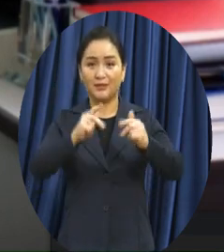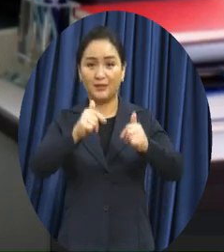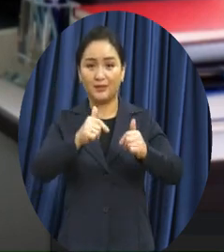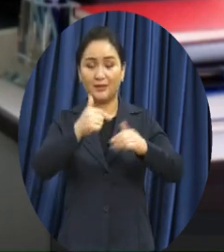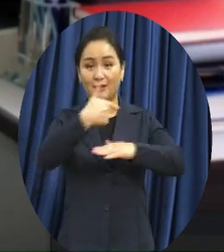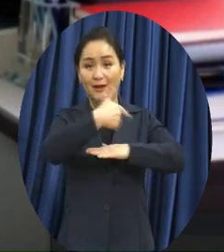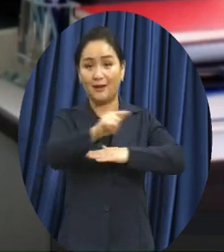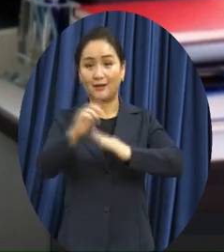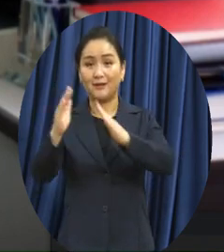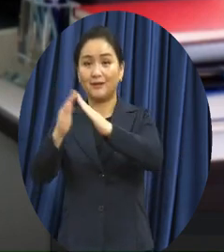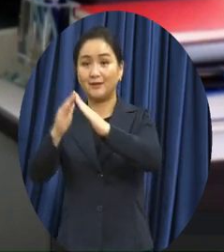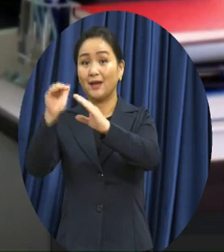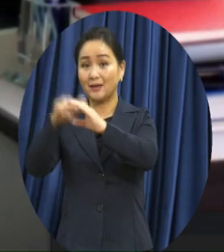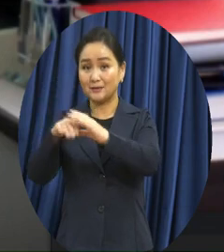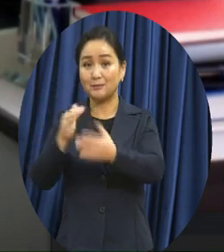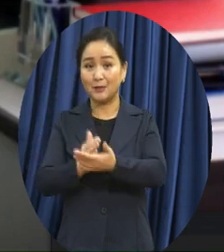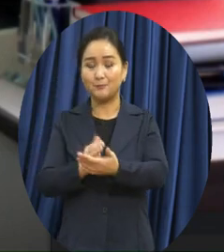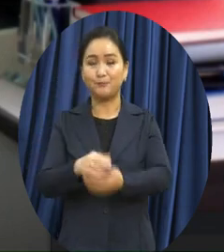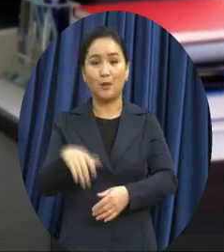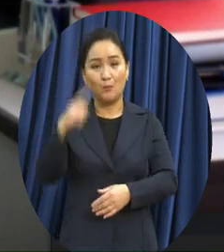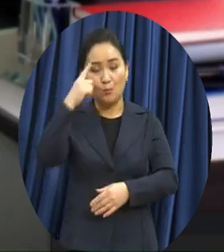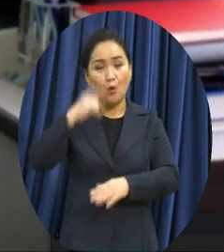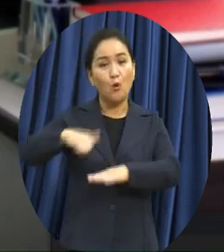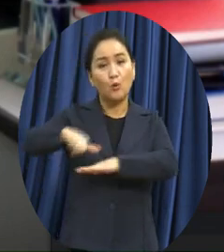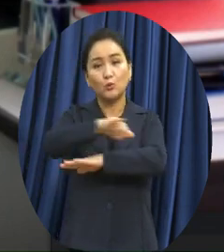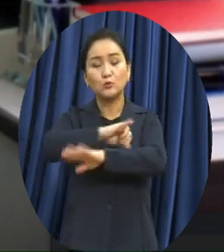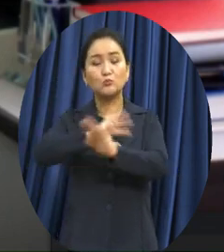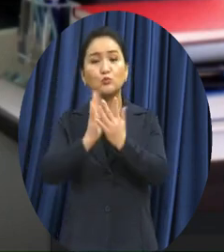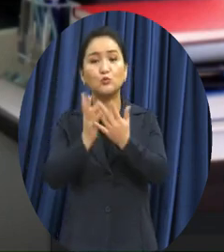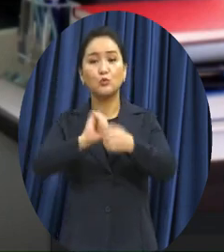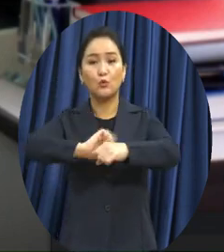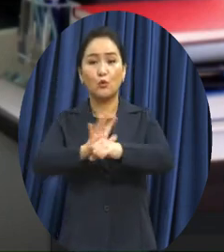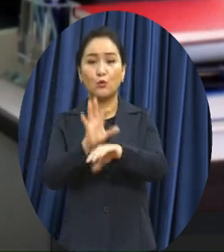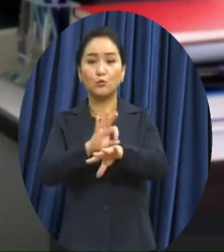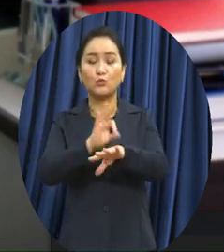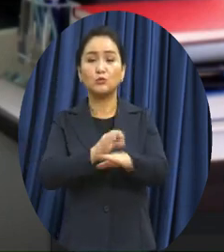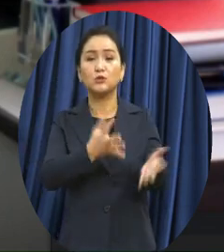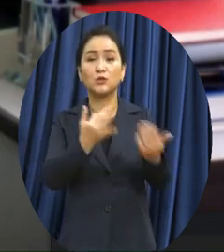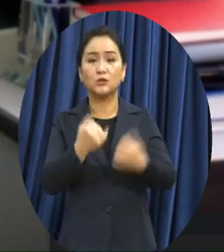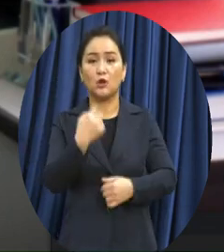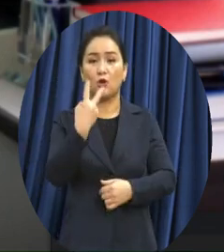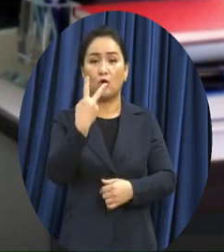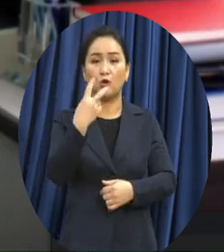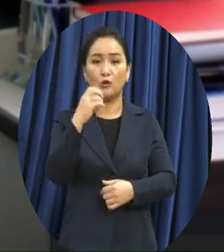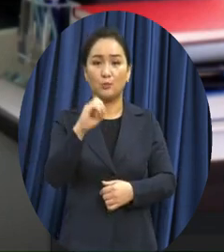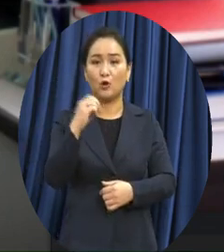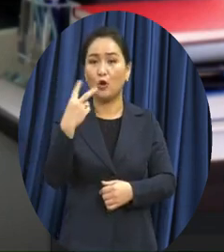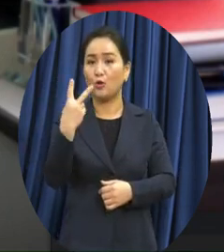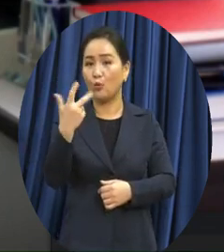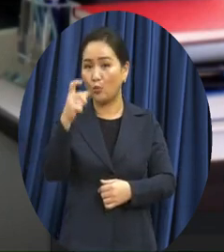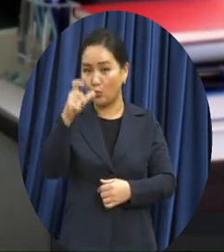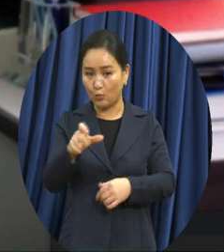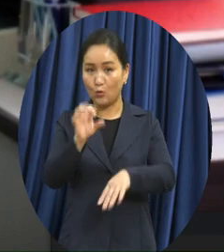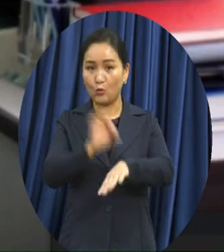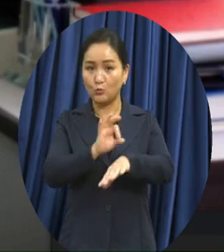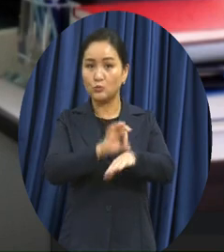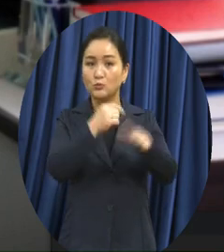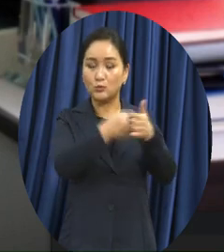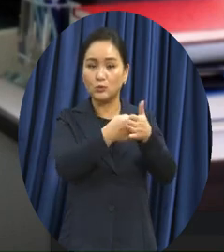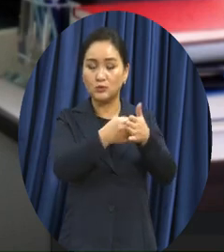нийт Монгол улсын хэмжээнд коронавирус халдварын батлагдсан тохиолдол 2023 болсон байна. За үүнээс